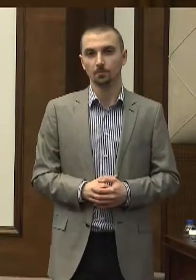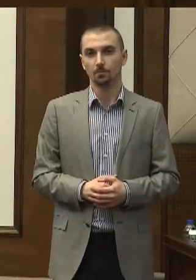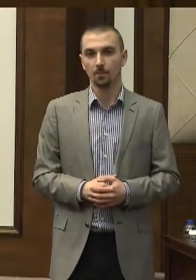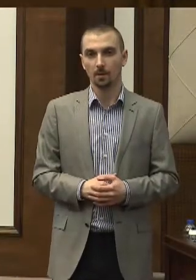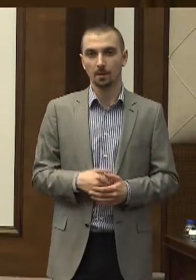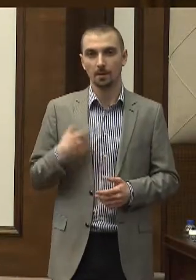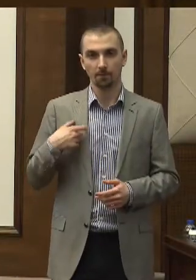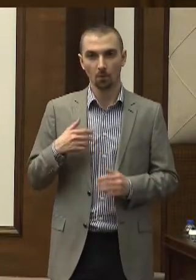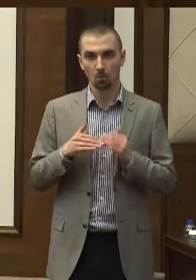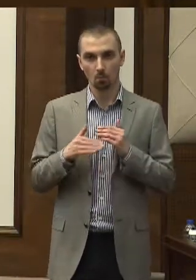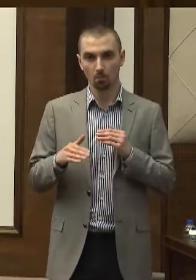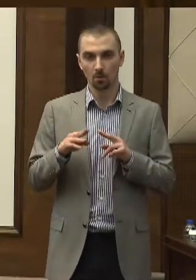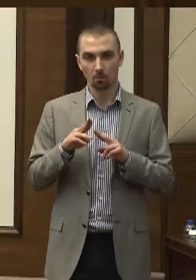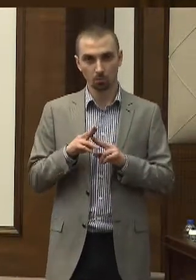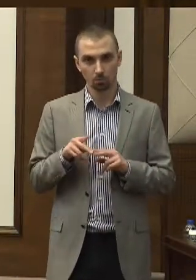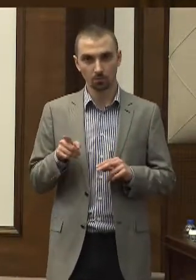sivil toplum kuruluşlarından